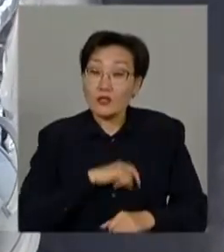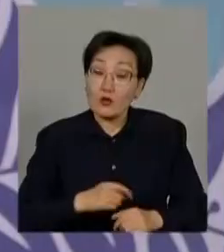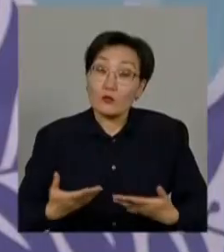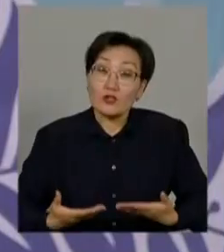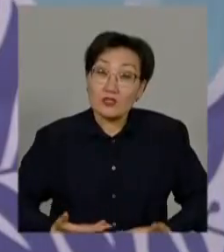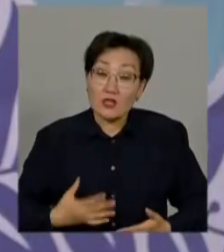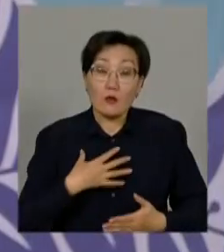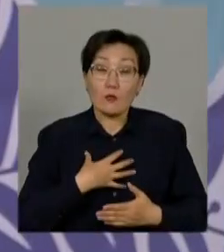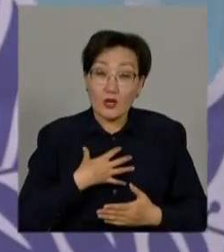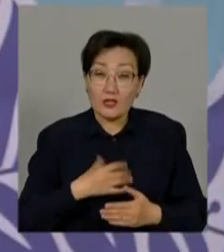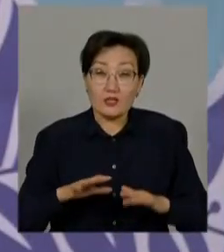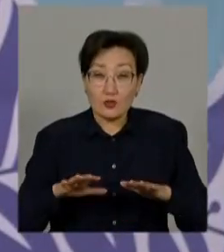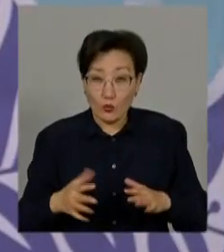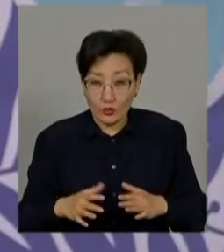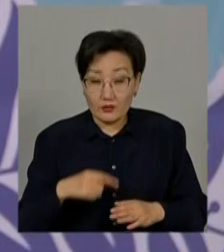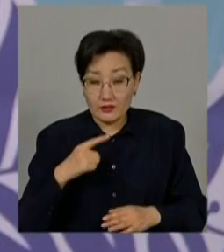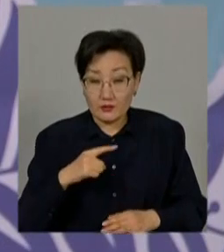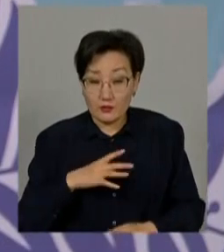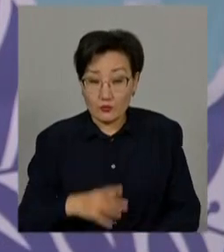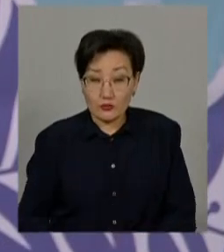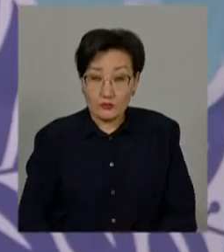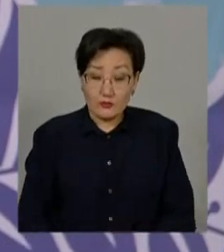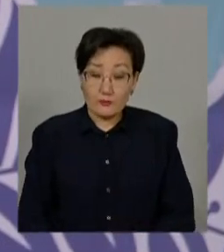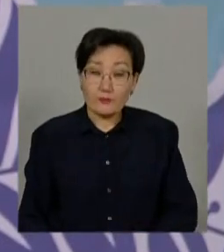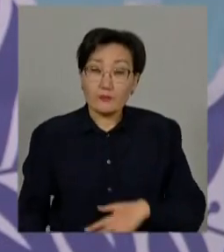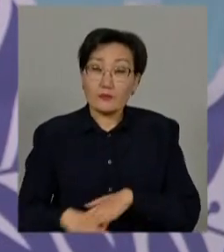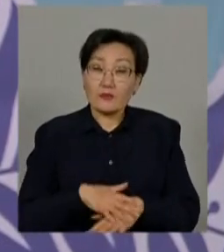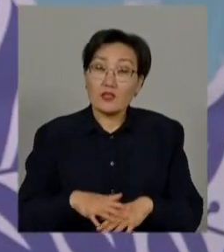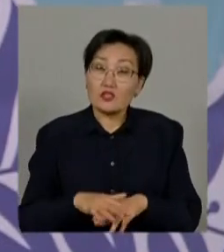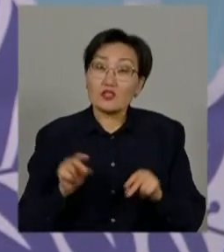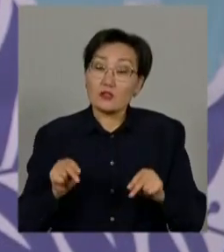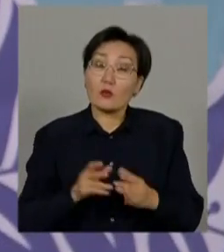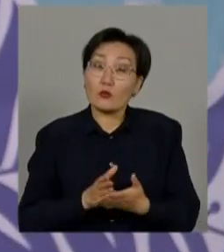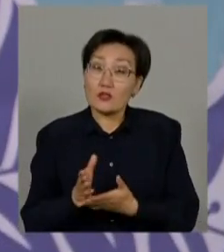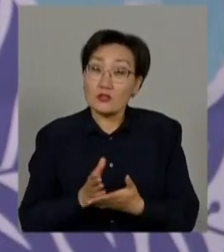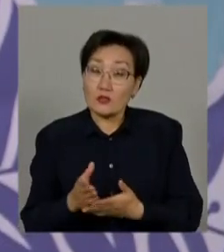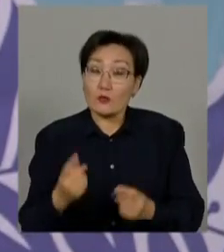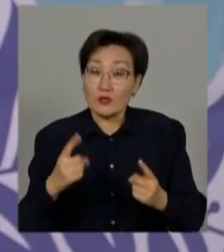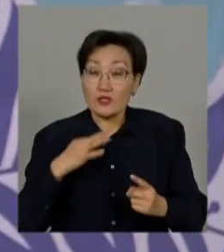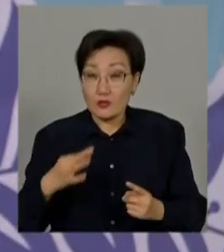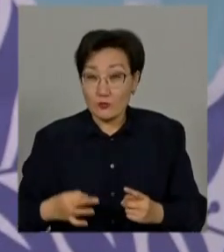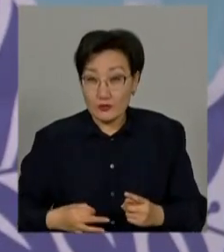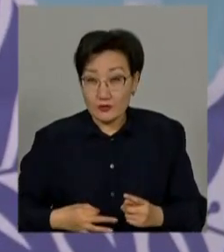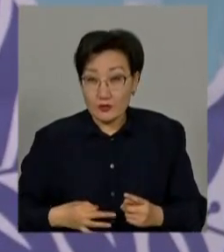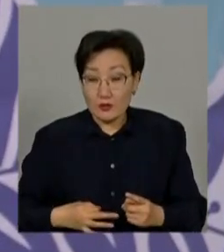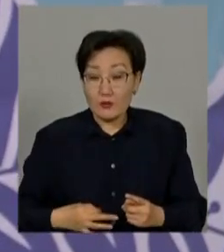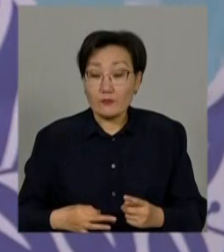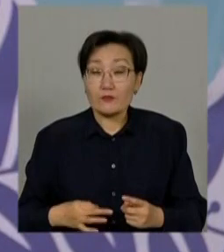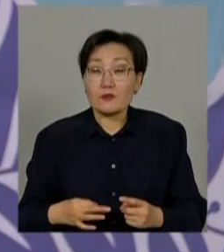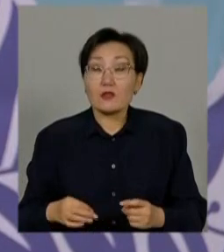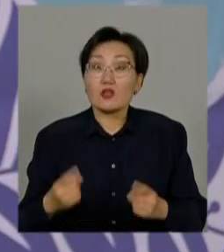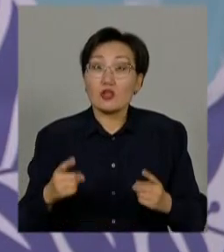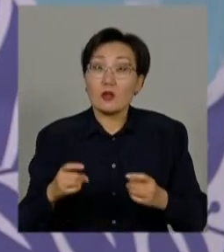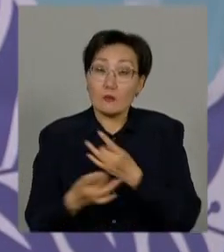өміріндегі маңызды оқиға екенін атап өтті. Халықтың адал перзенті, ірі мәдениет қайраткері, білікті